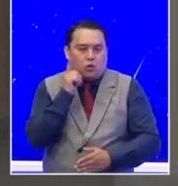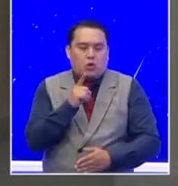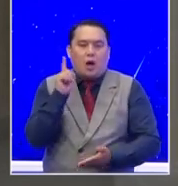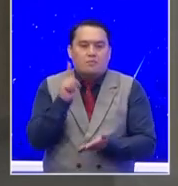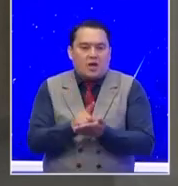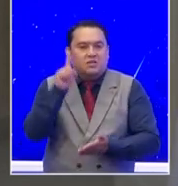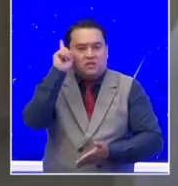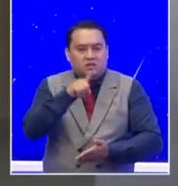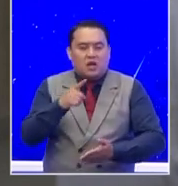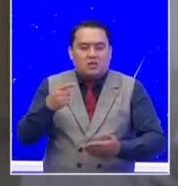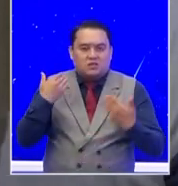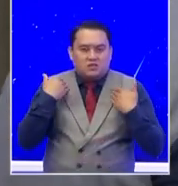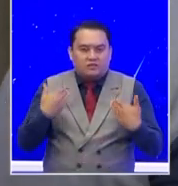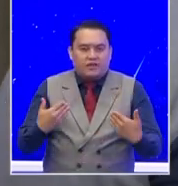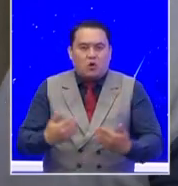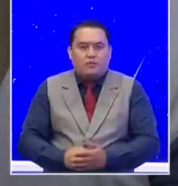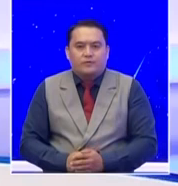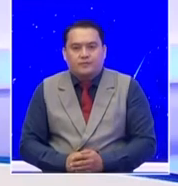знать своих героев